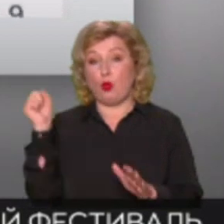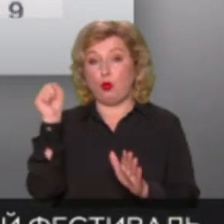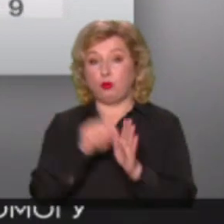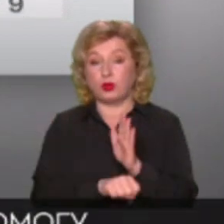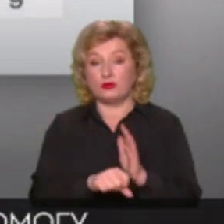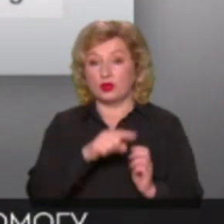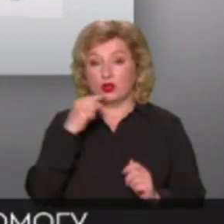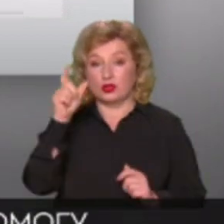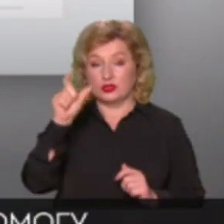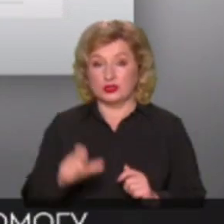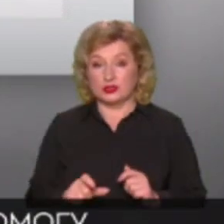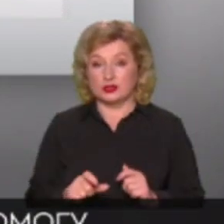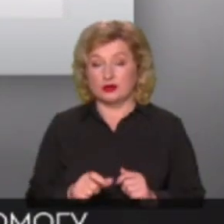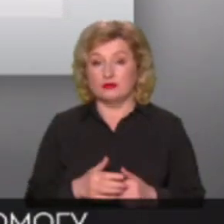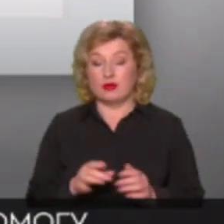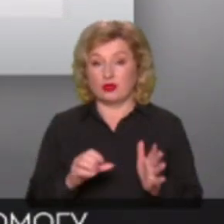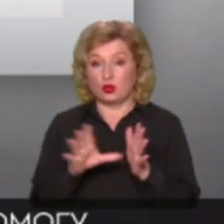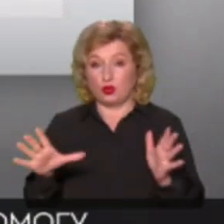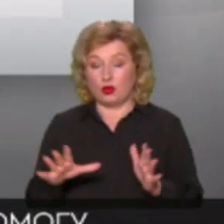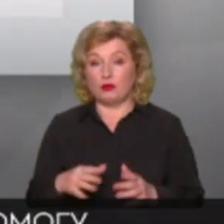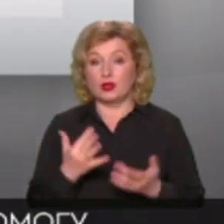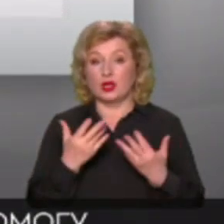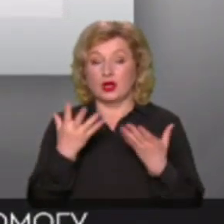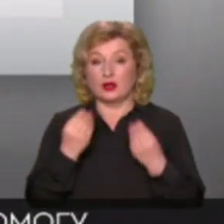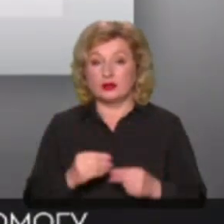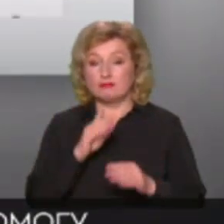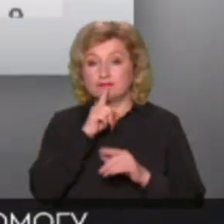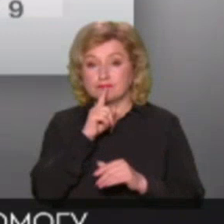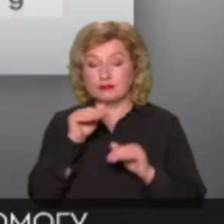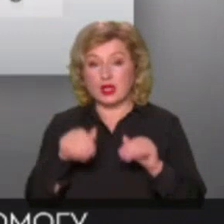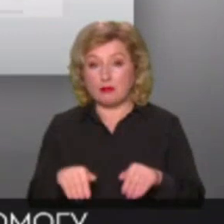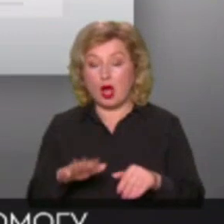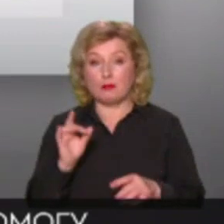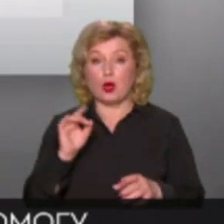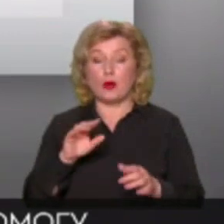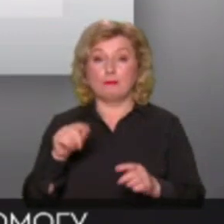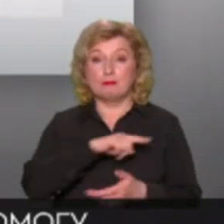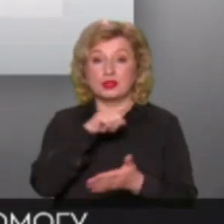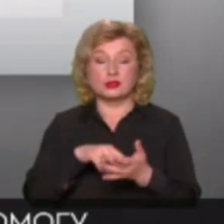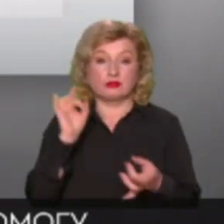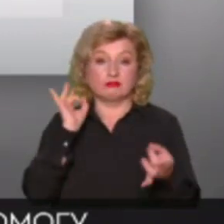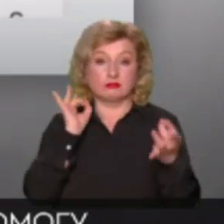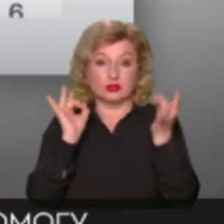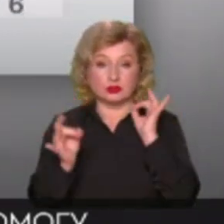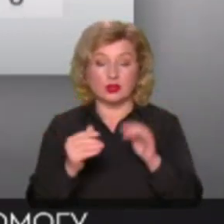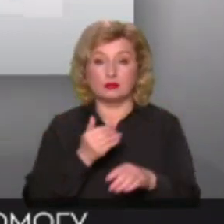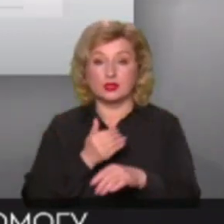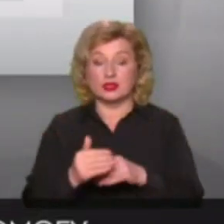російського посіпаку струмом. Кілька днів інцидент намагалися замовчувати, проте по місту пішли чутки. Пізніше ж на